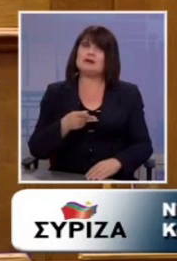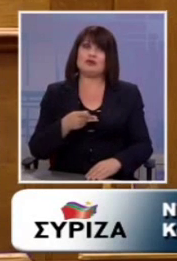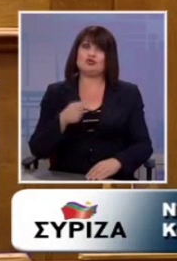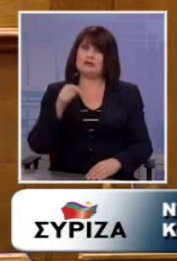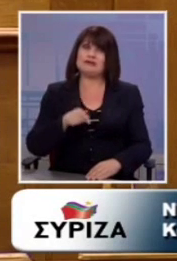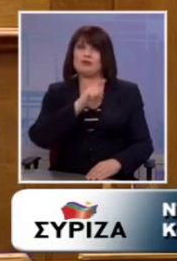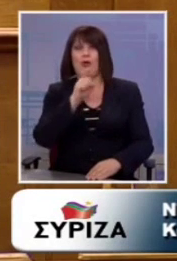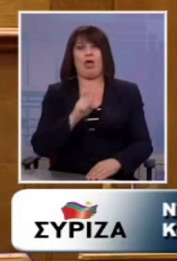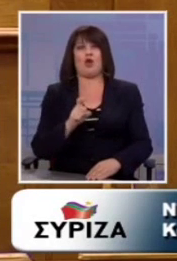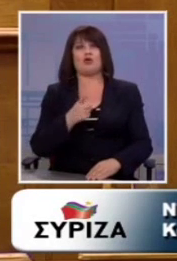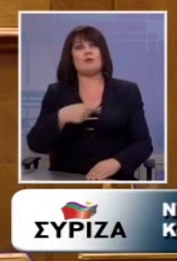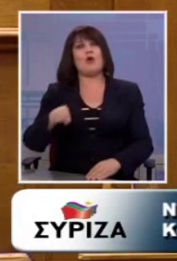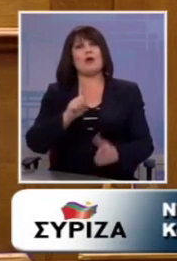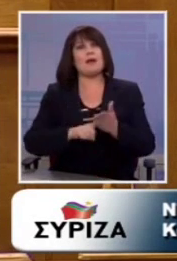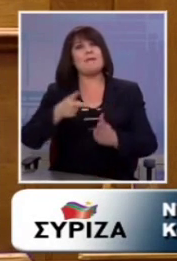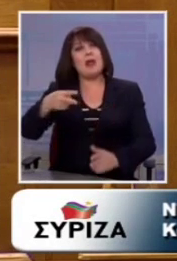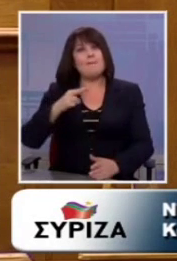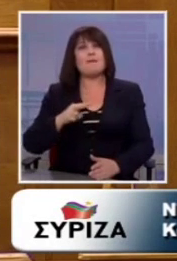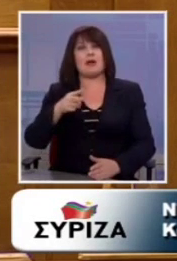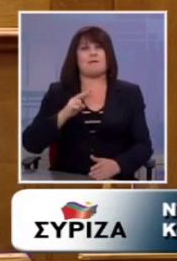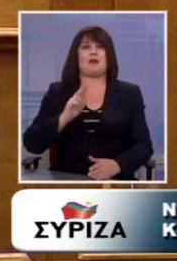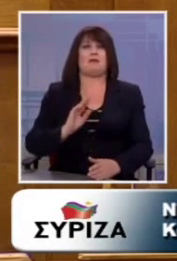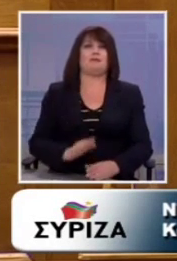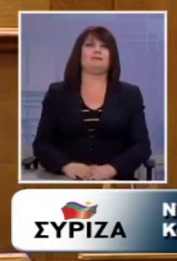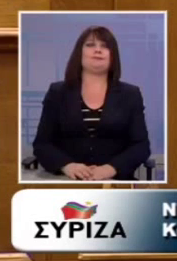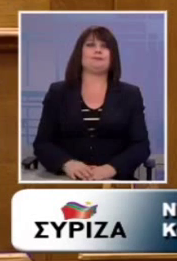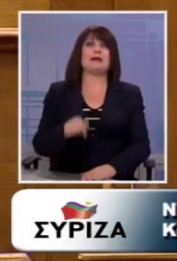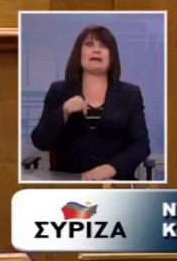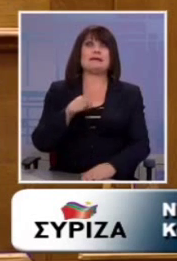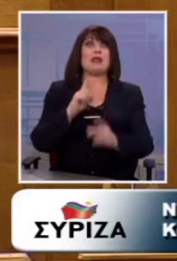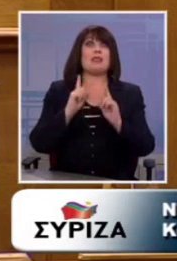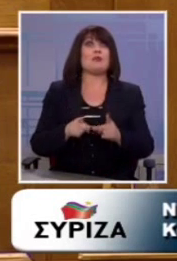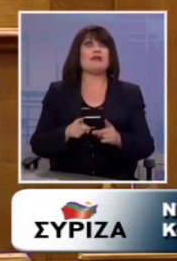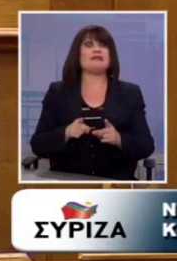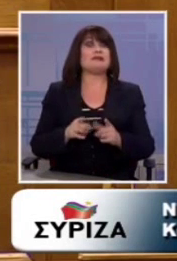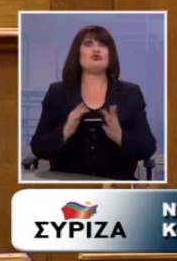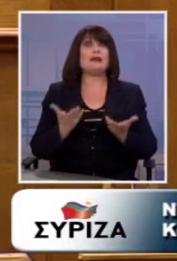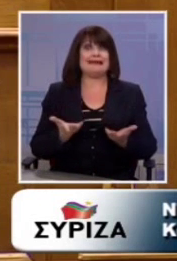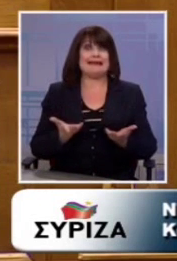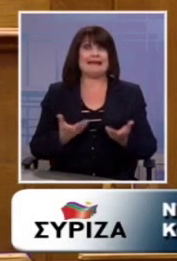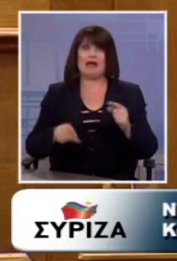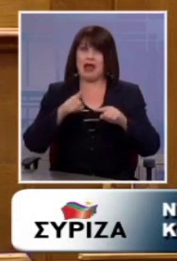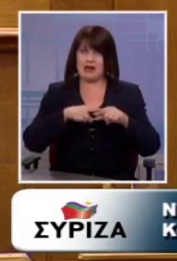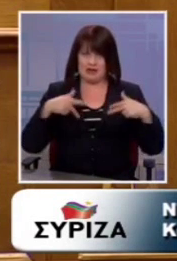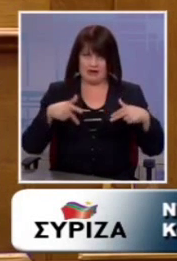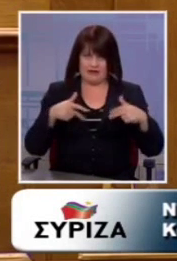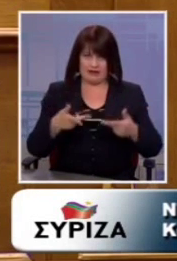αυτό το ερώτημα όλοι, διότι αυτό που κρίνεται σήμερα δεν είναι η ελληνική